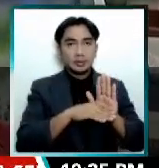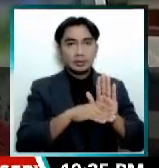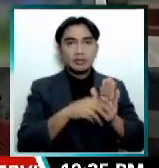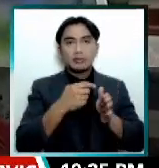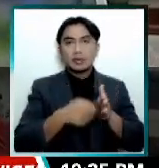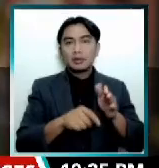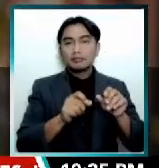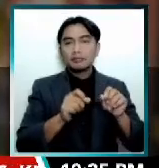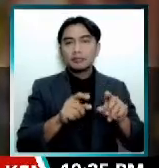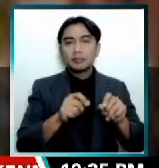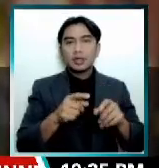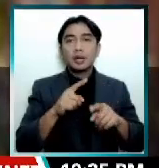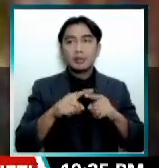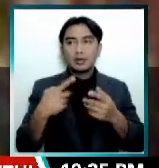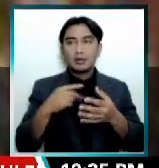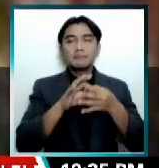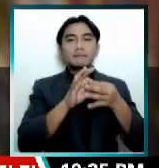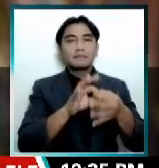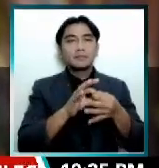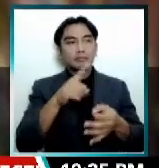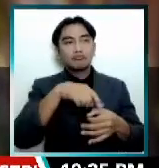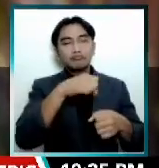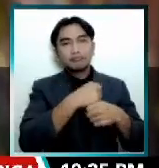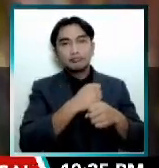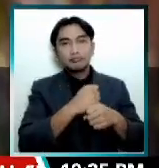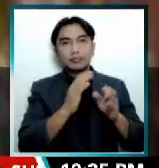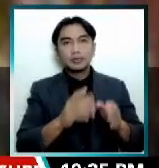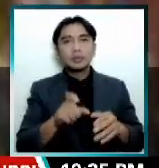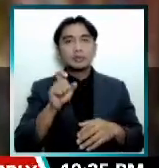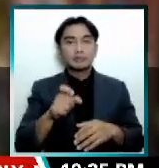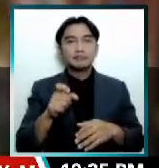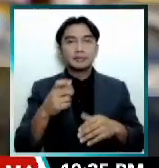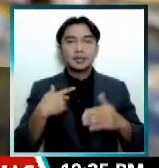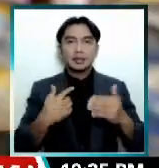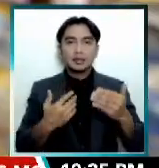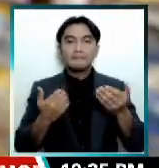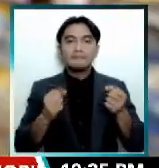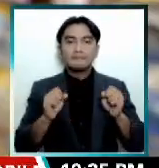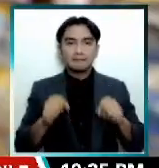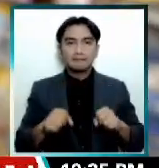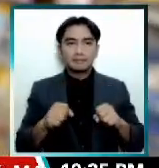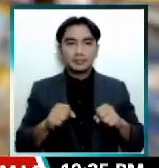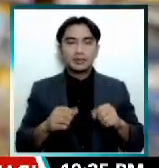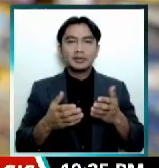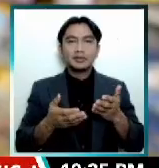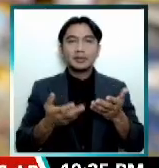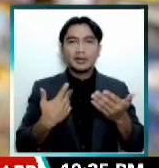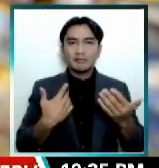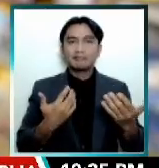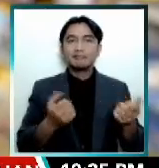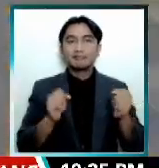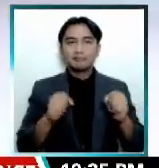sila sa mga manufacturer na panatilihing abot-kaya ang presyo ng mga bilihin.